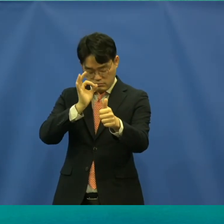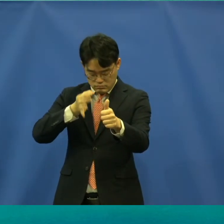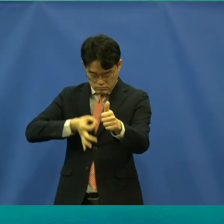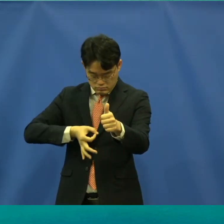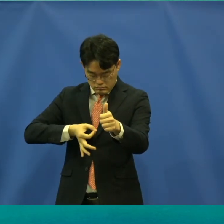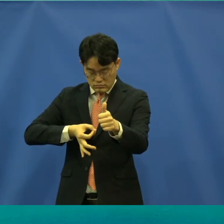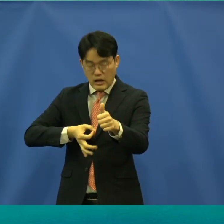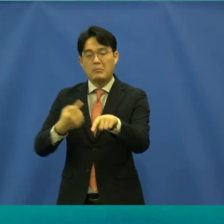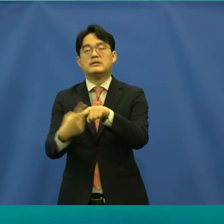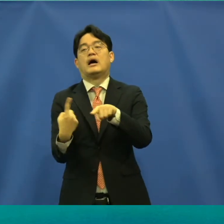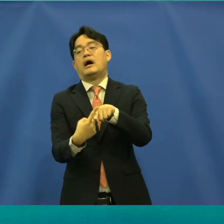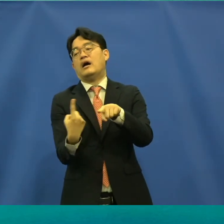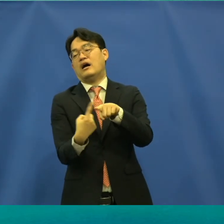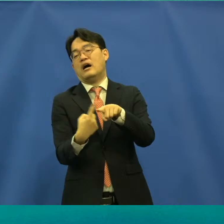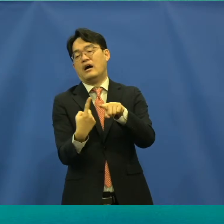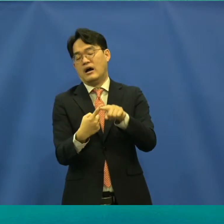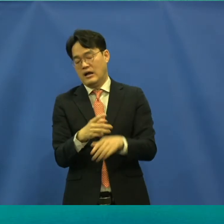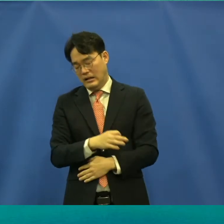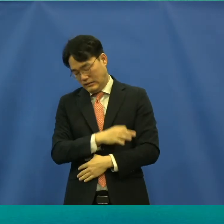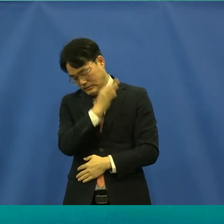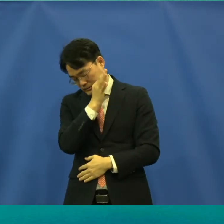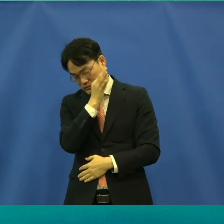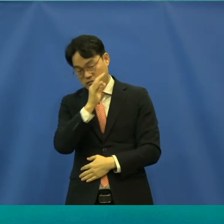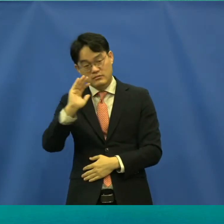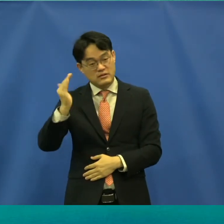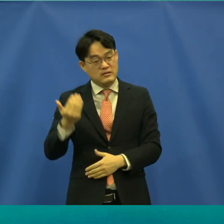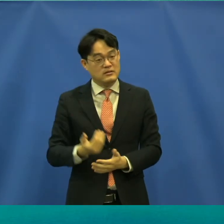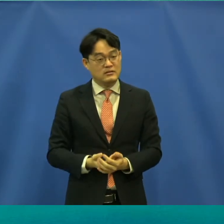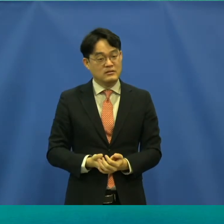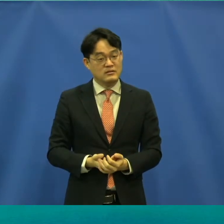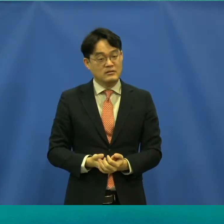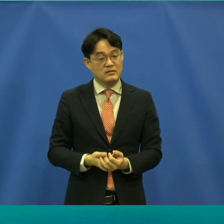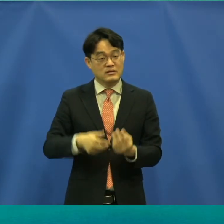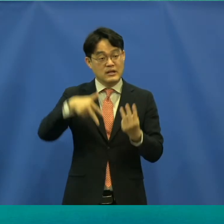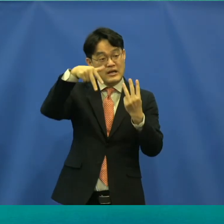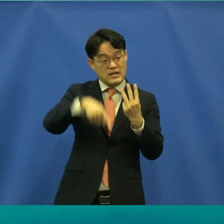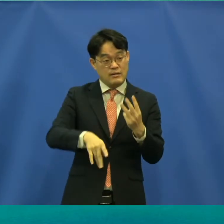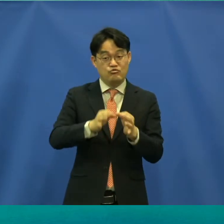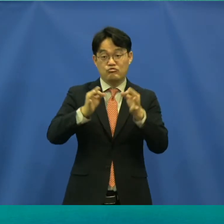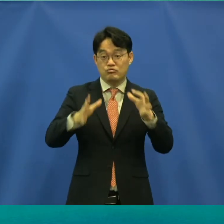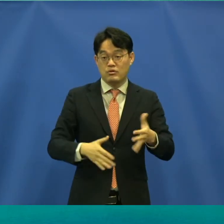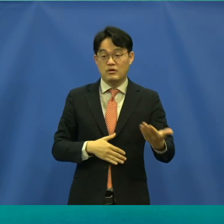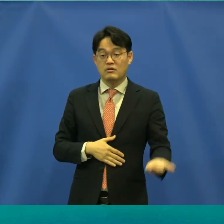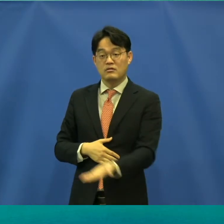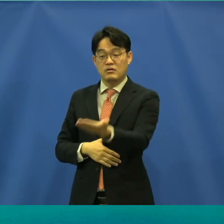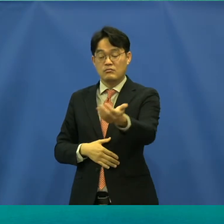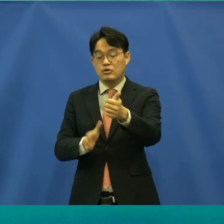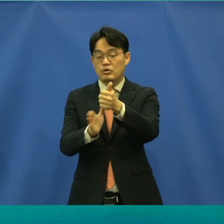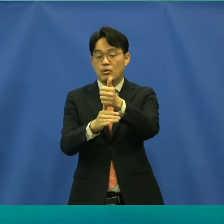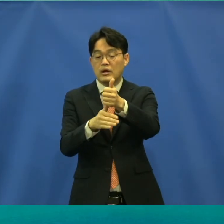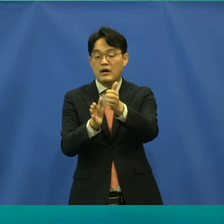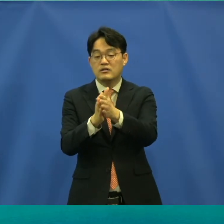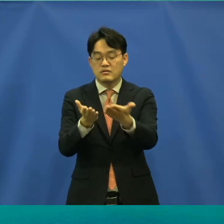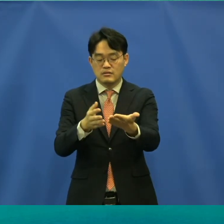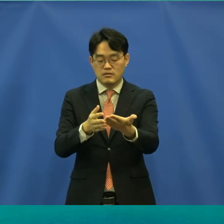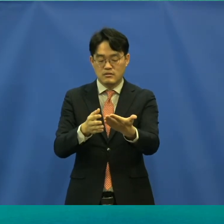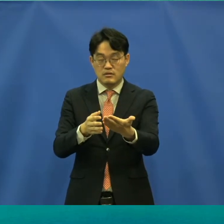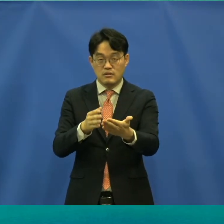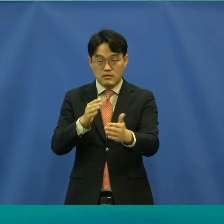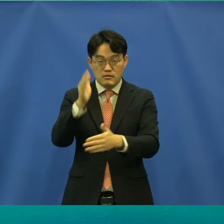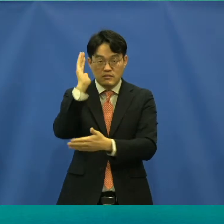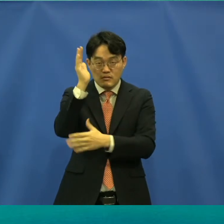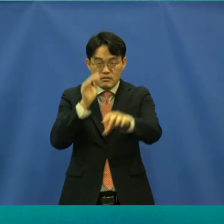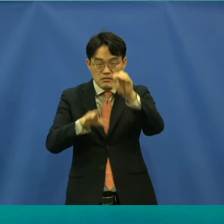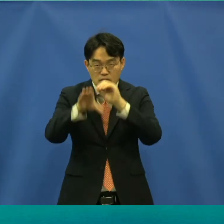그래서 요나서를 이제 제가 설교를 이제 3주 동안 할 텐데 여러분이 좀 놀랄 수 있을 겁니다. 목사님